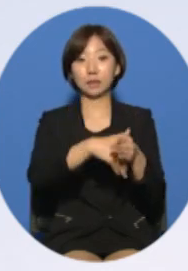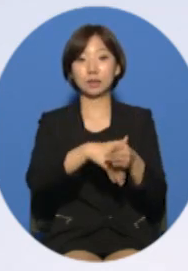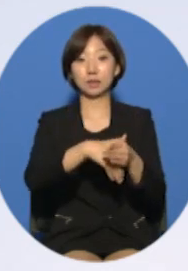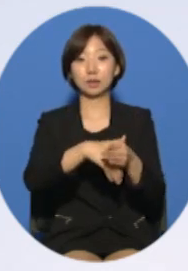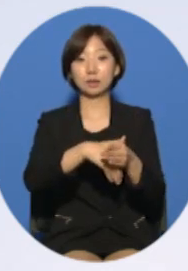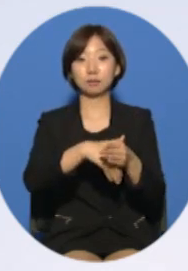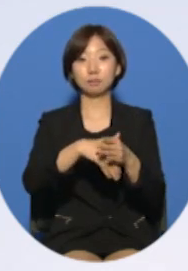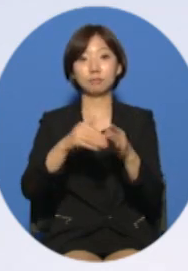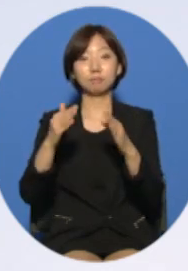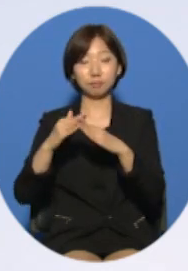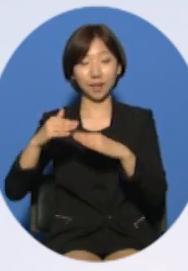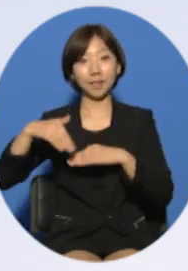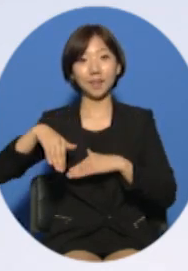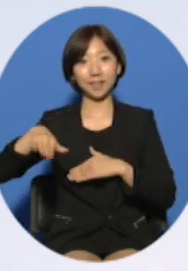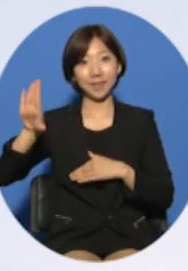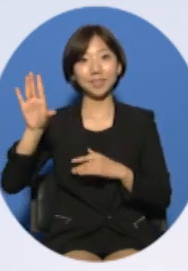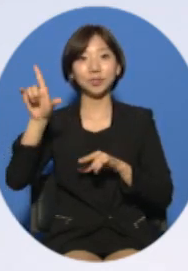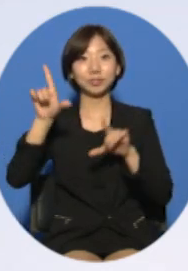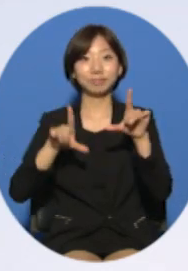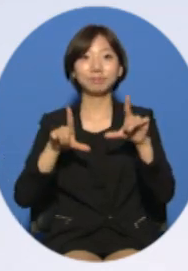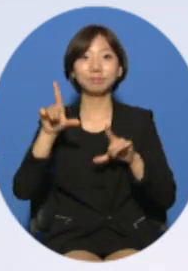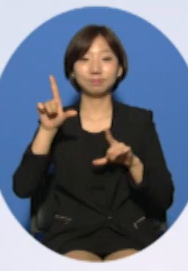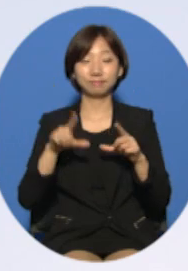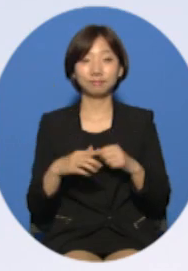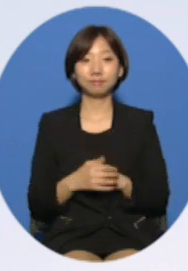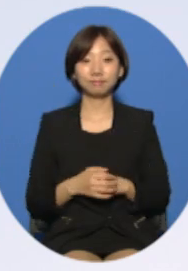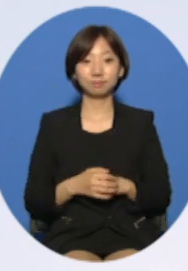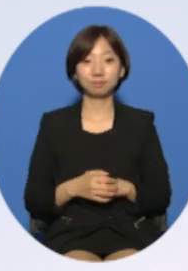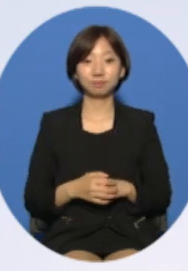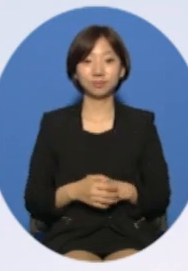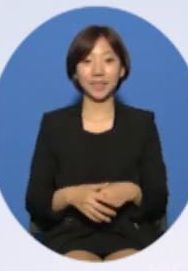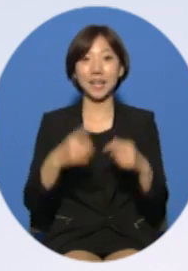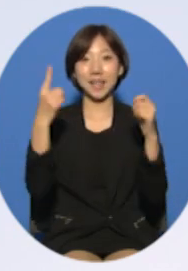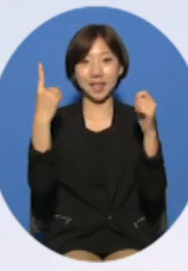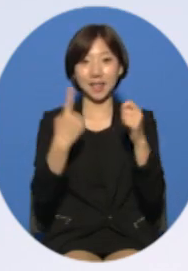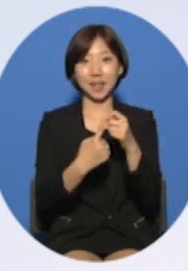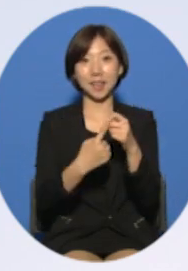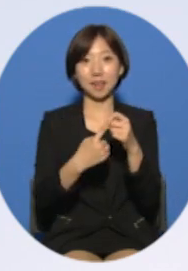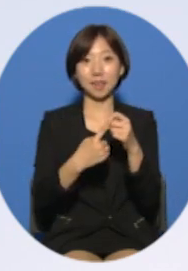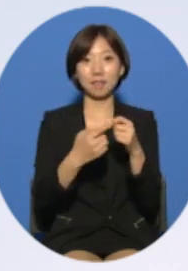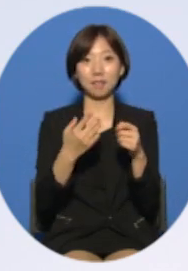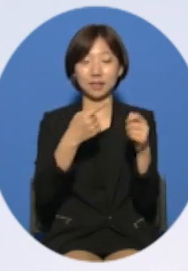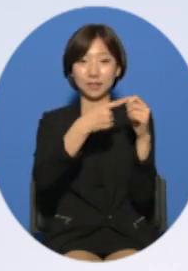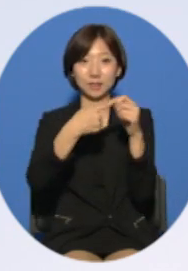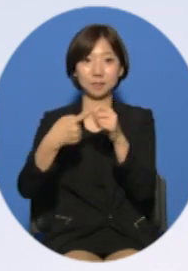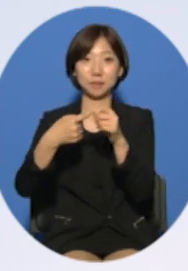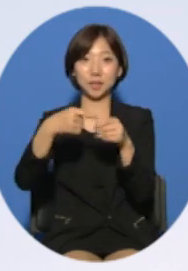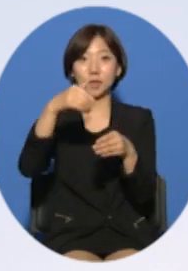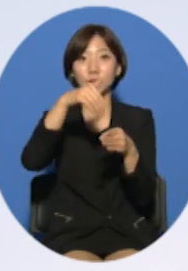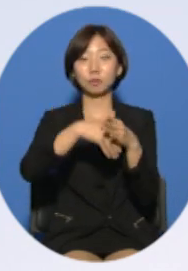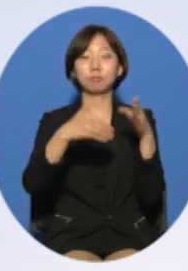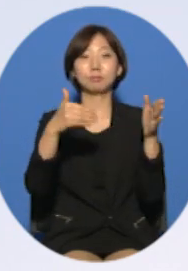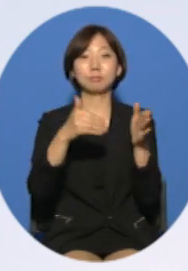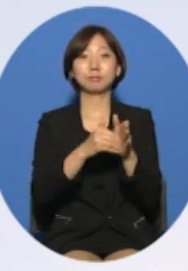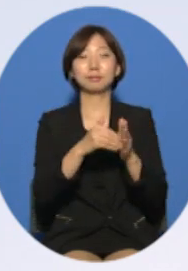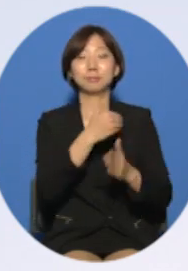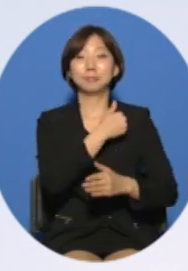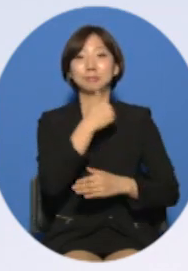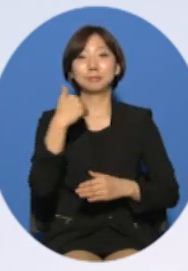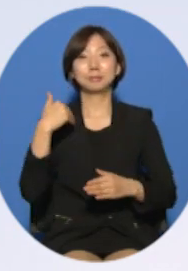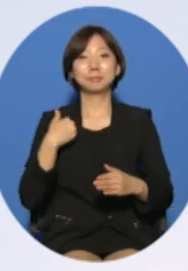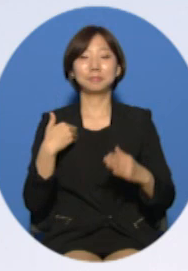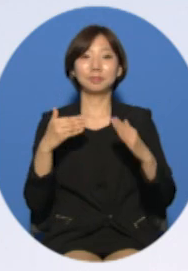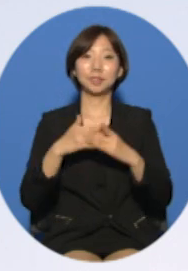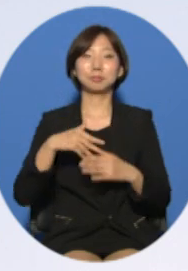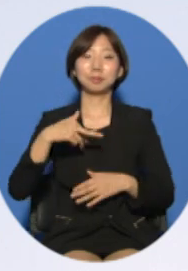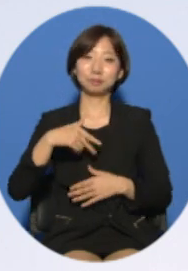이제 밖으로 나가시는 것 같습니다. 그렇습니다. 네. 1번으로 투표하신 1번은 분들이 이제 어르신 뒷모습이 아주 예. 여유장 아주 여유 있습니다.